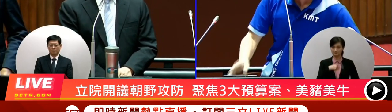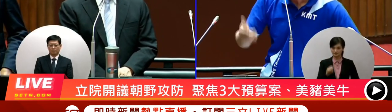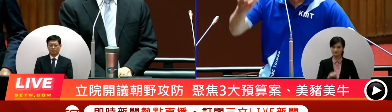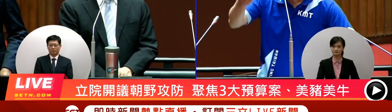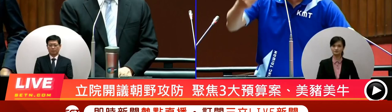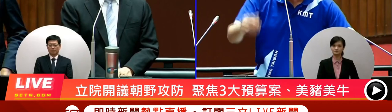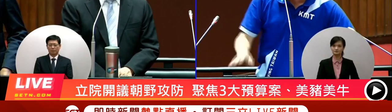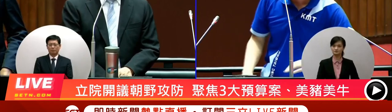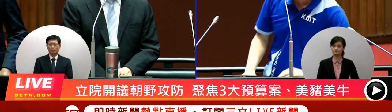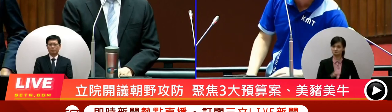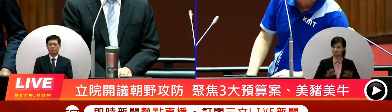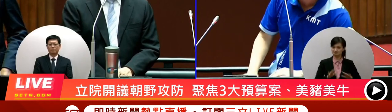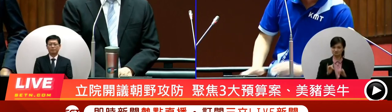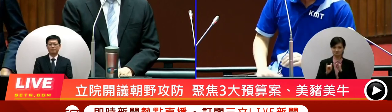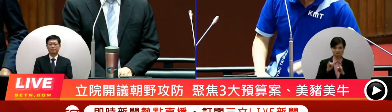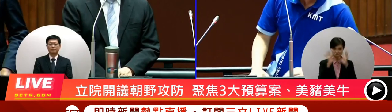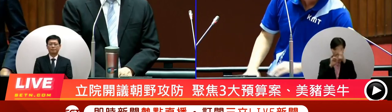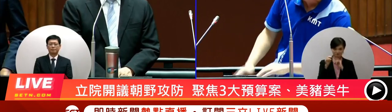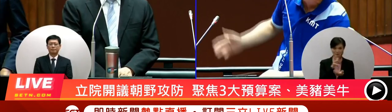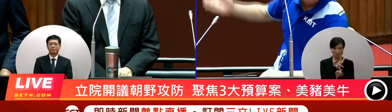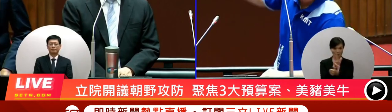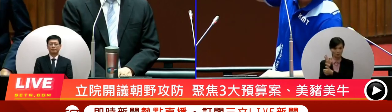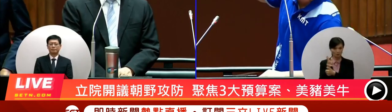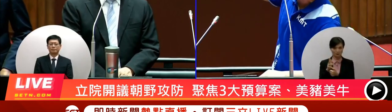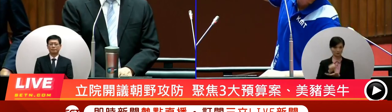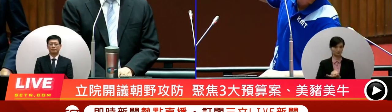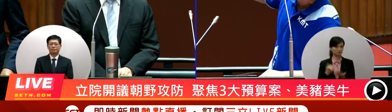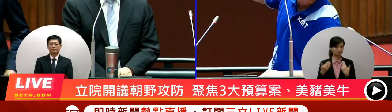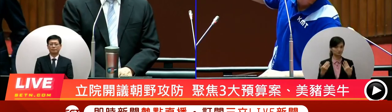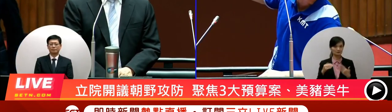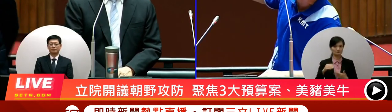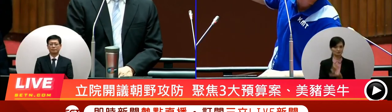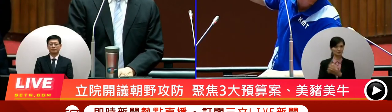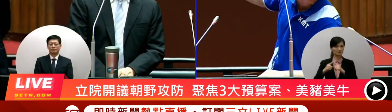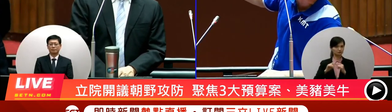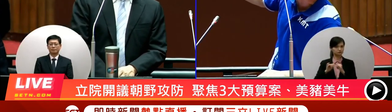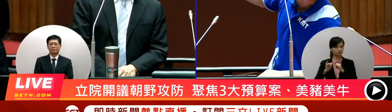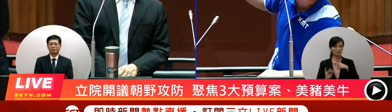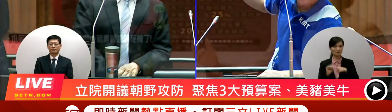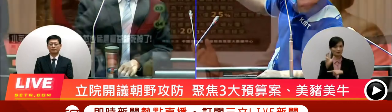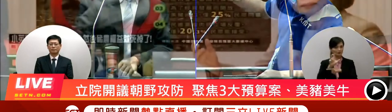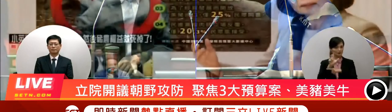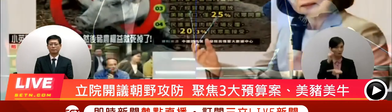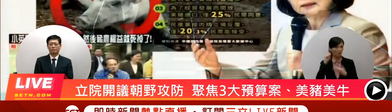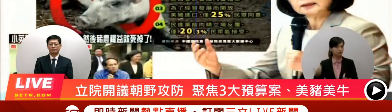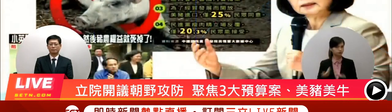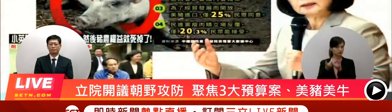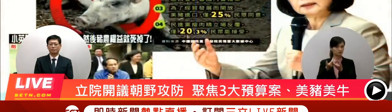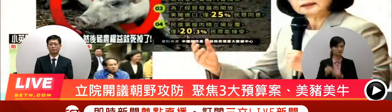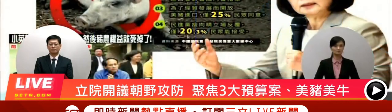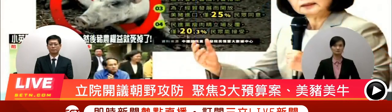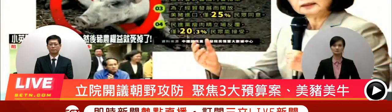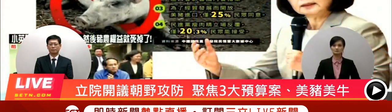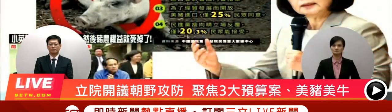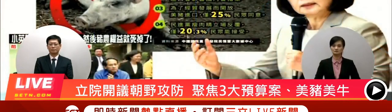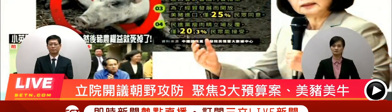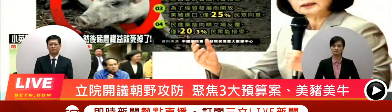现在的民意调查很清楚，大家都反对，70%的人不赞成美猪进